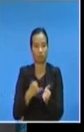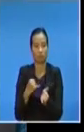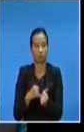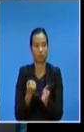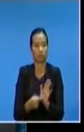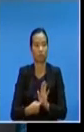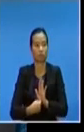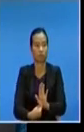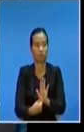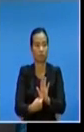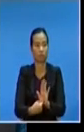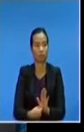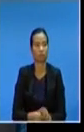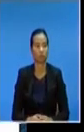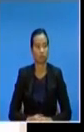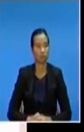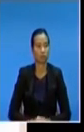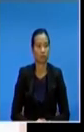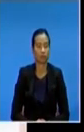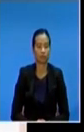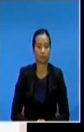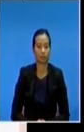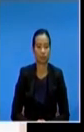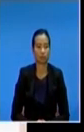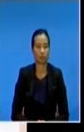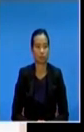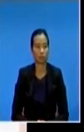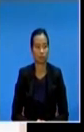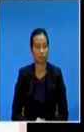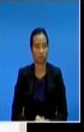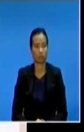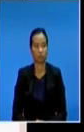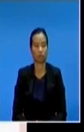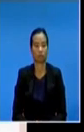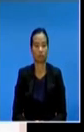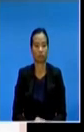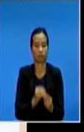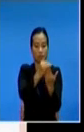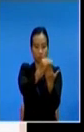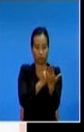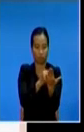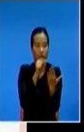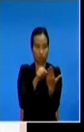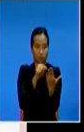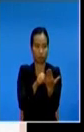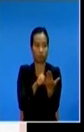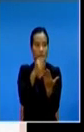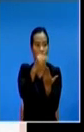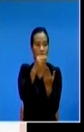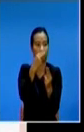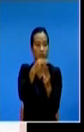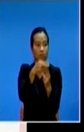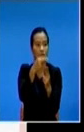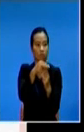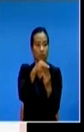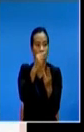กตัวอย่างนะครับยกตัวอย่างเป็นบัญชีนะครับบัญชีแรกที่ผมนำเสนอนี้ผมยกตัวอย่